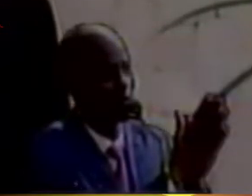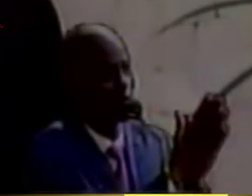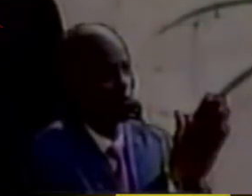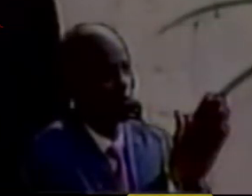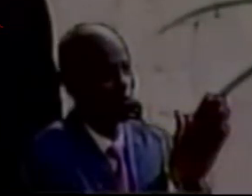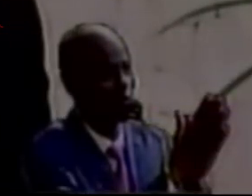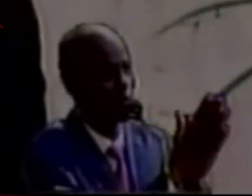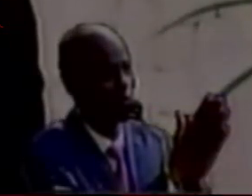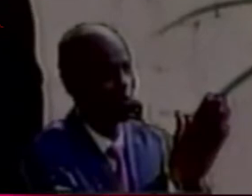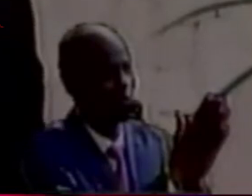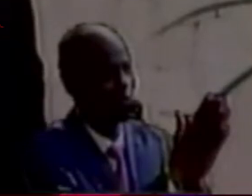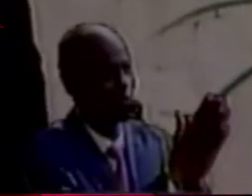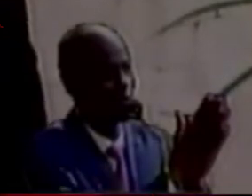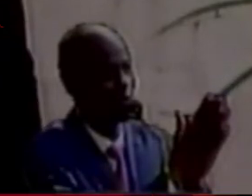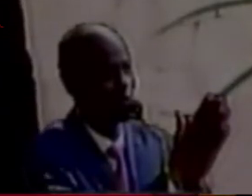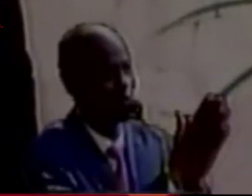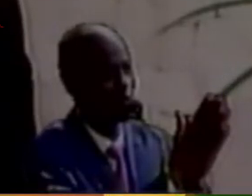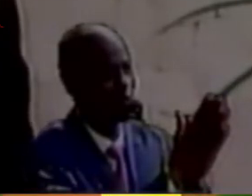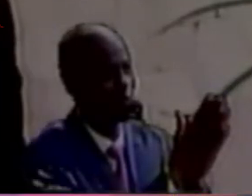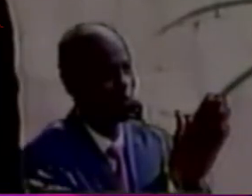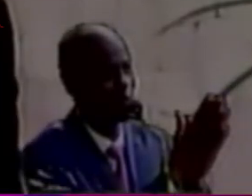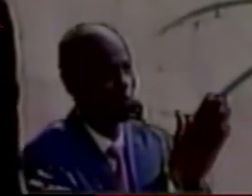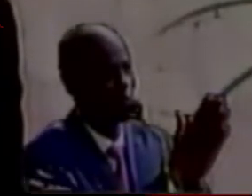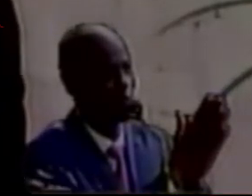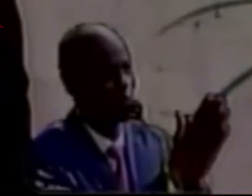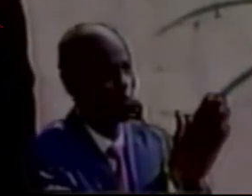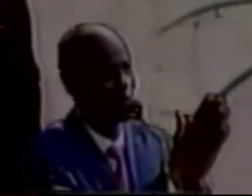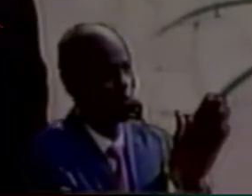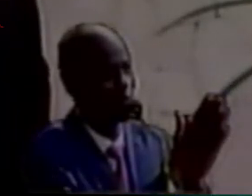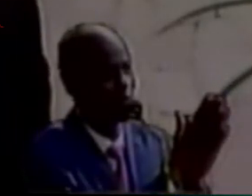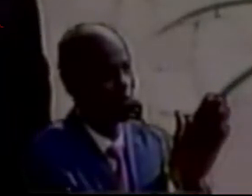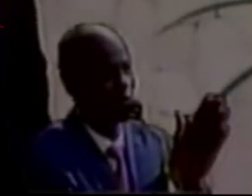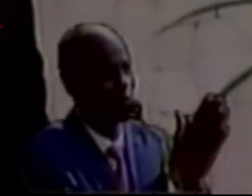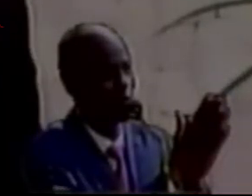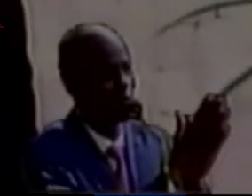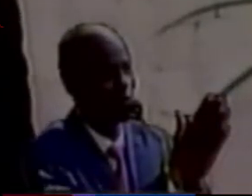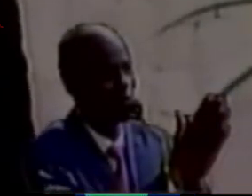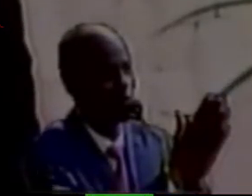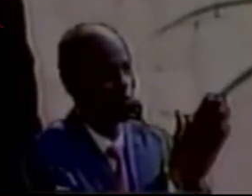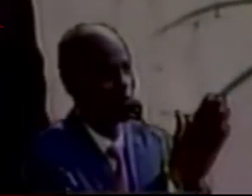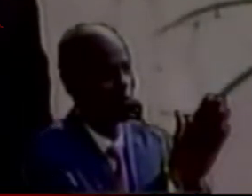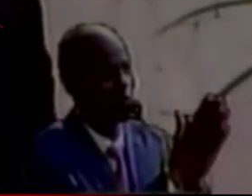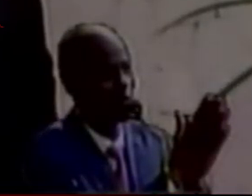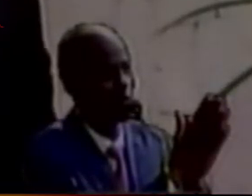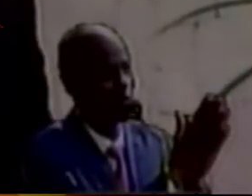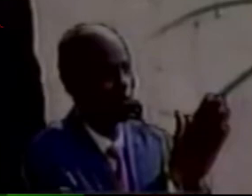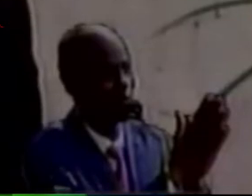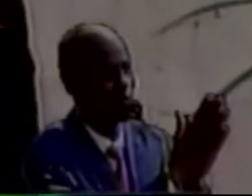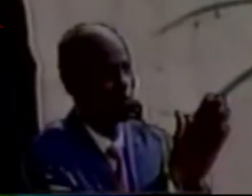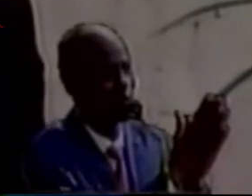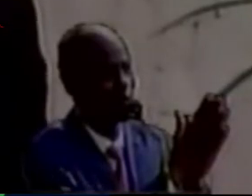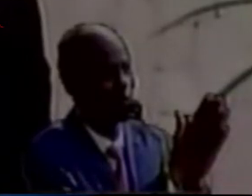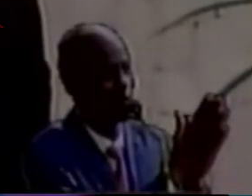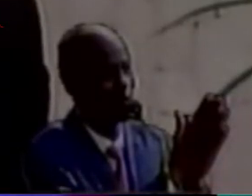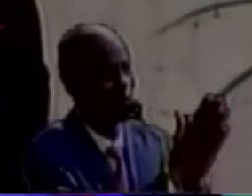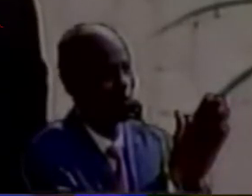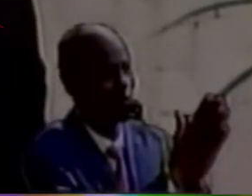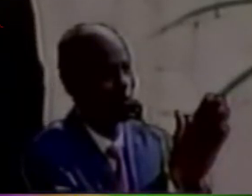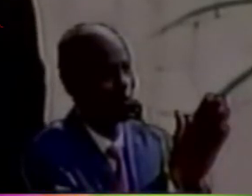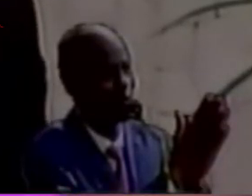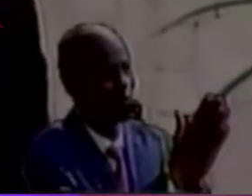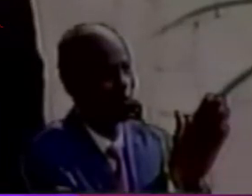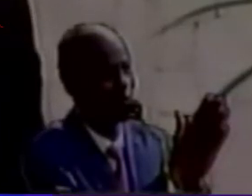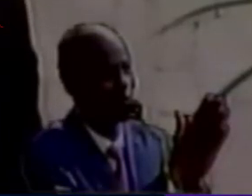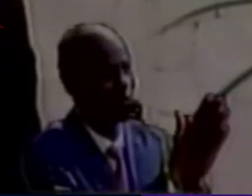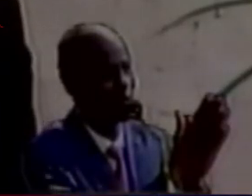avec plusieurs autres mounes qui suivent l'événement sous Zoom, sous YouTube, sous Facebook, parce que nous